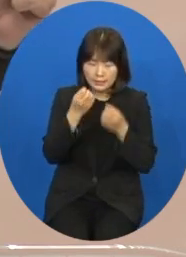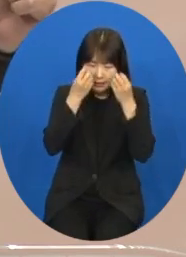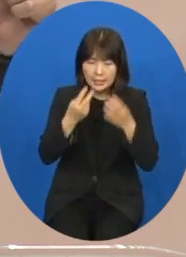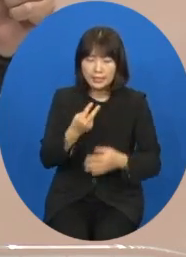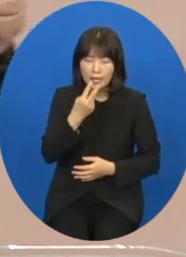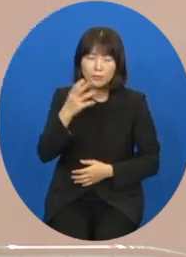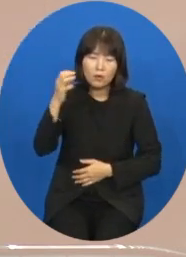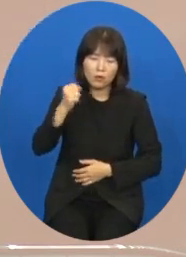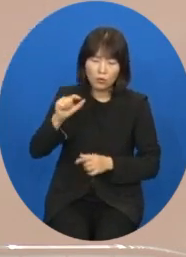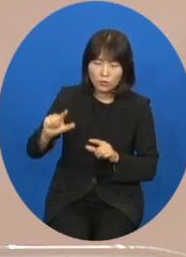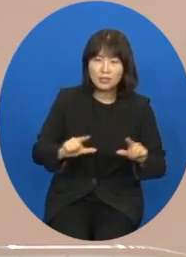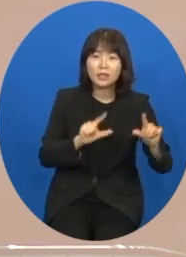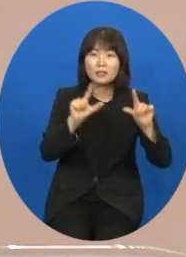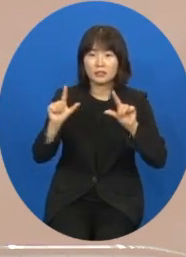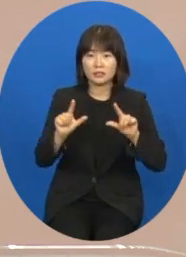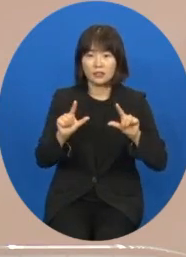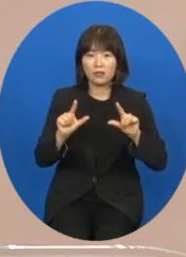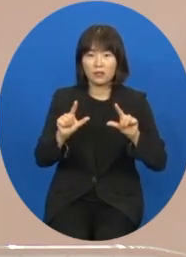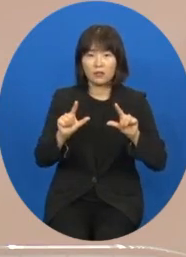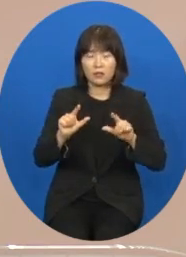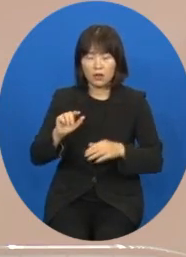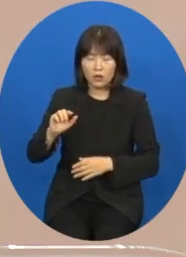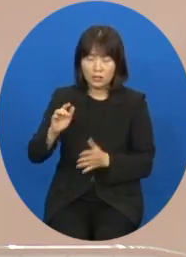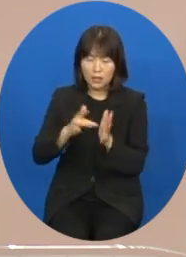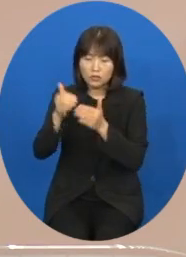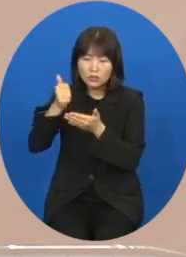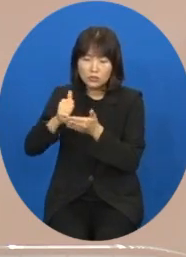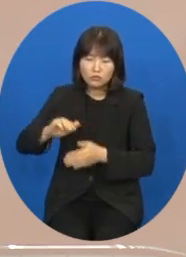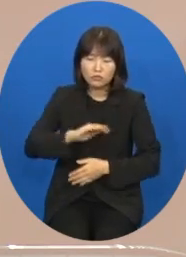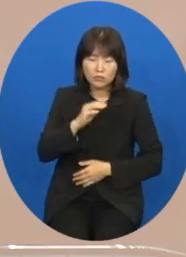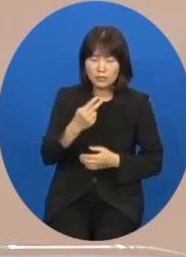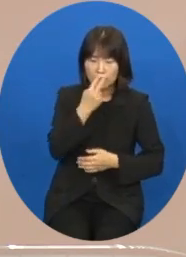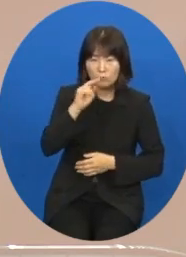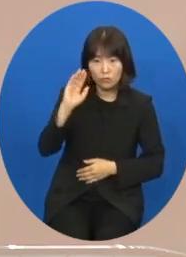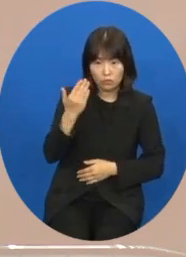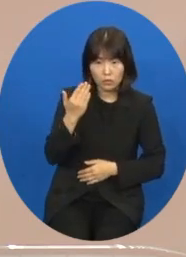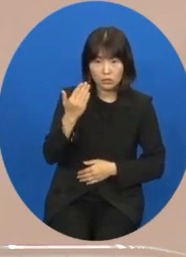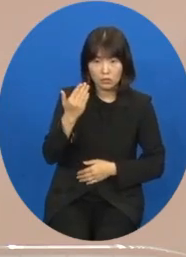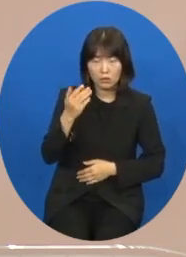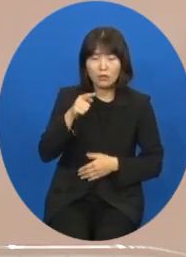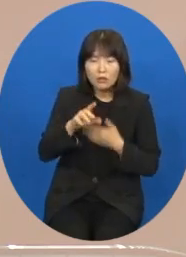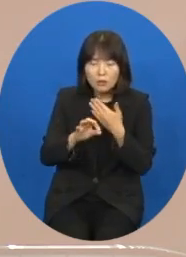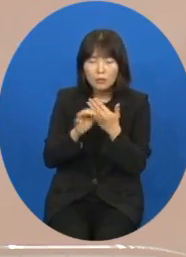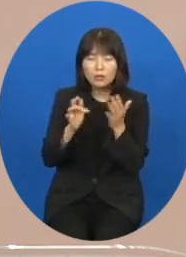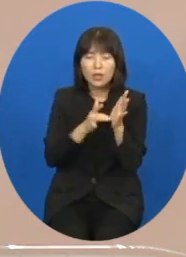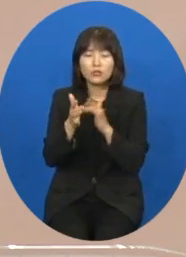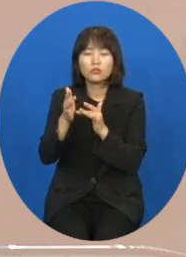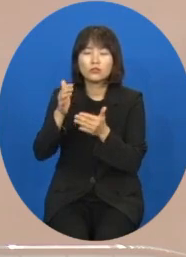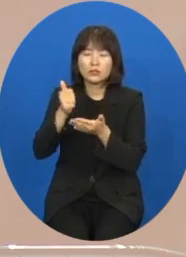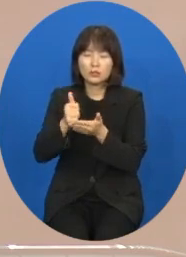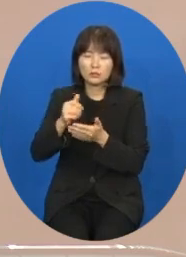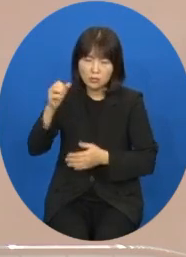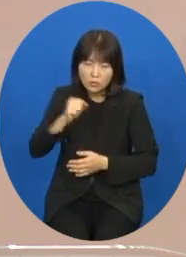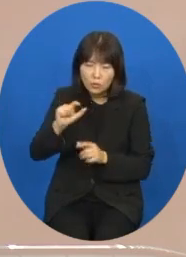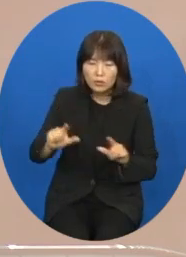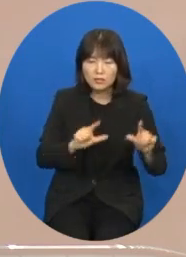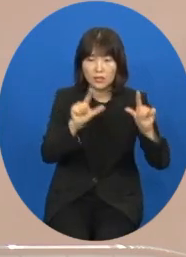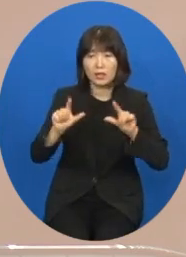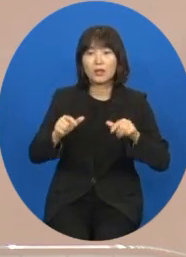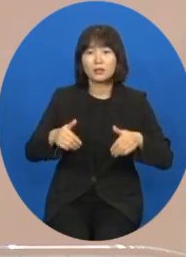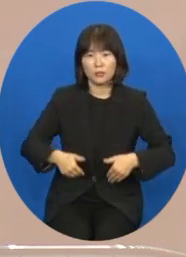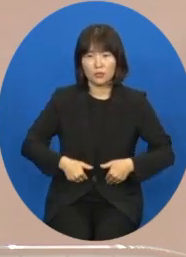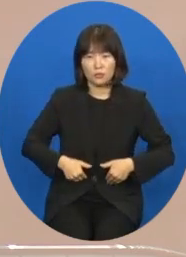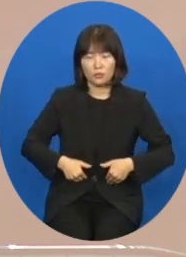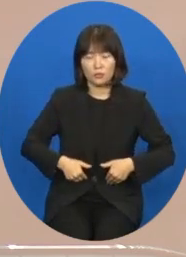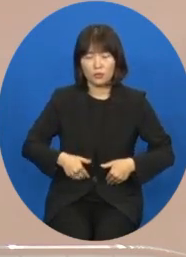거예요. 예수님이 우리의 생명이 되셨으면 예수님으로 살아야 하는 거죠. 그런데 참